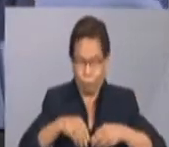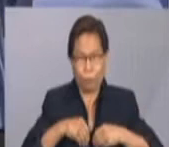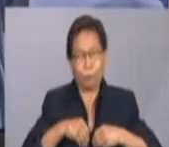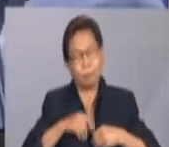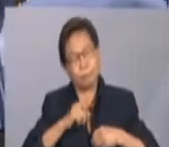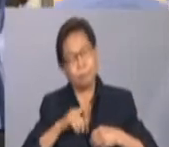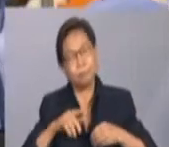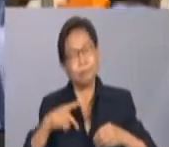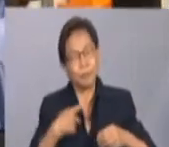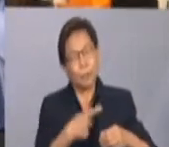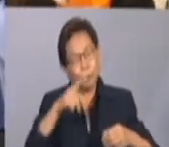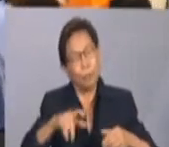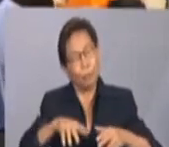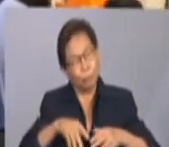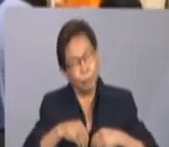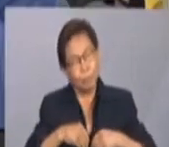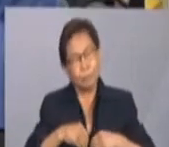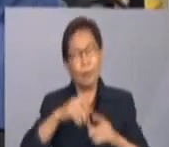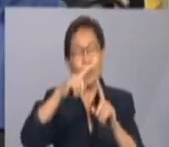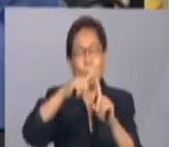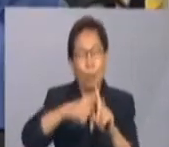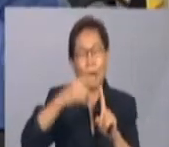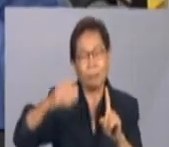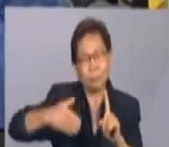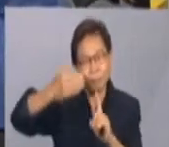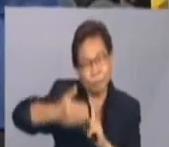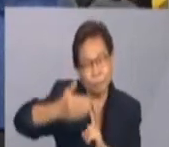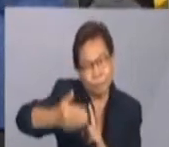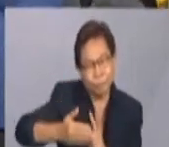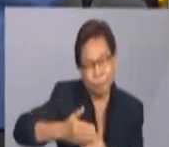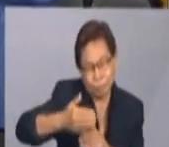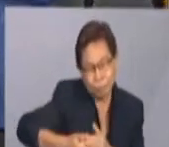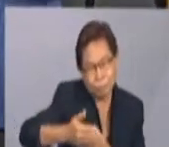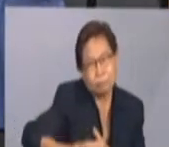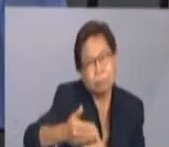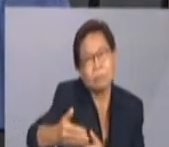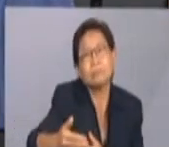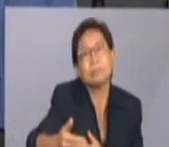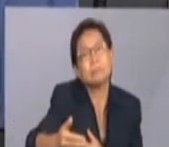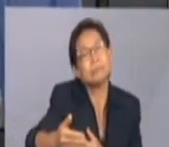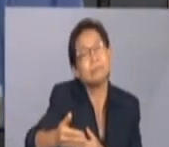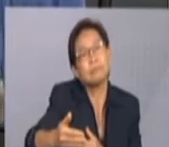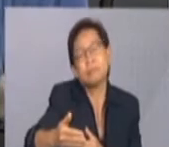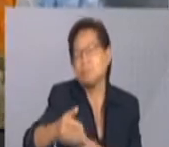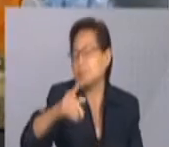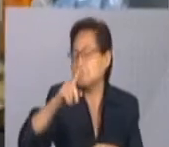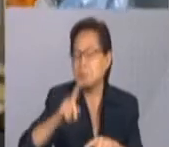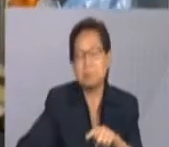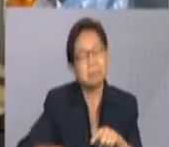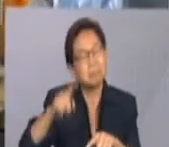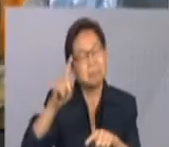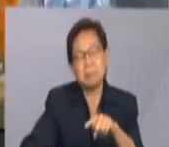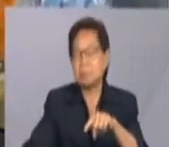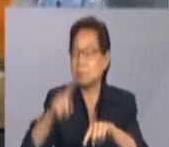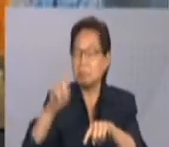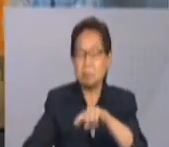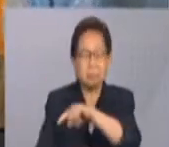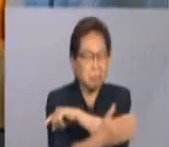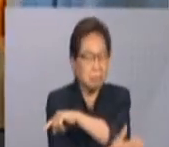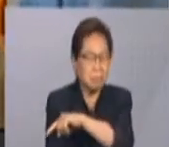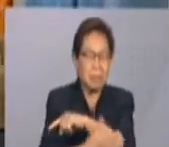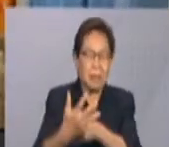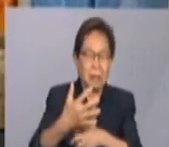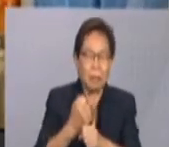bahwa dalam bulan-bulan mendatang ini adalah mustahil untuk menemani negara mencapai